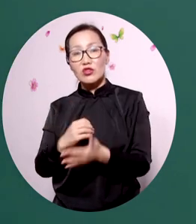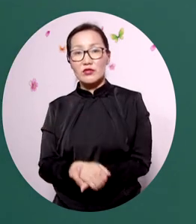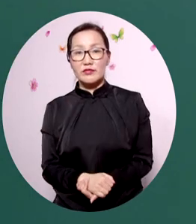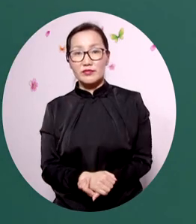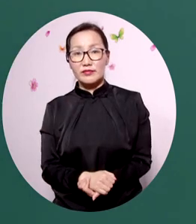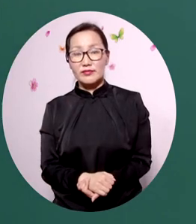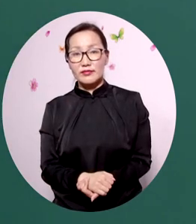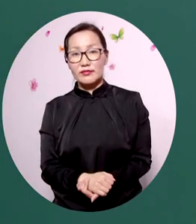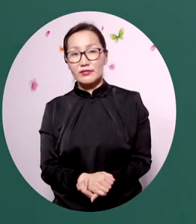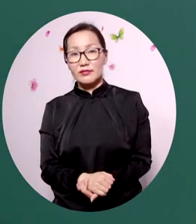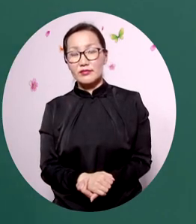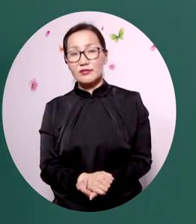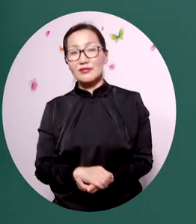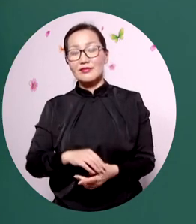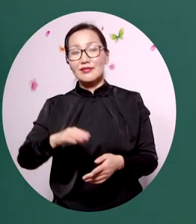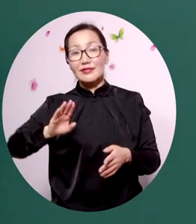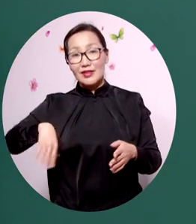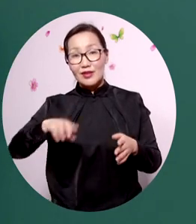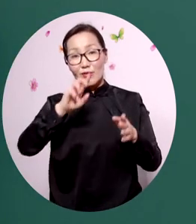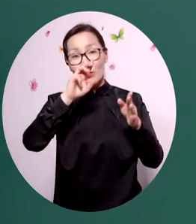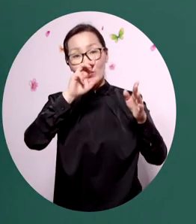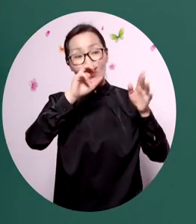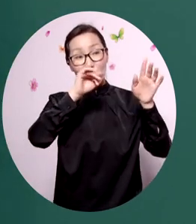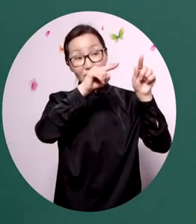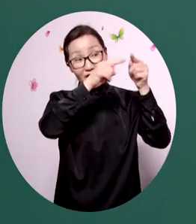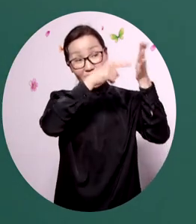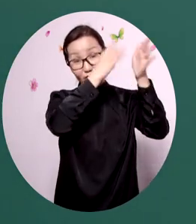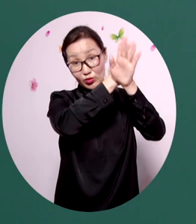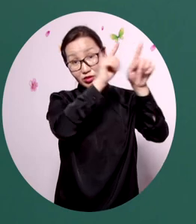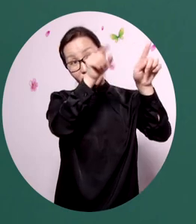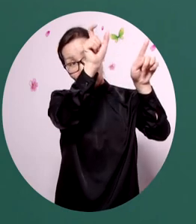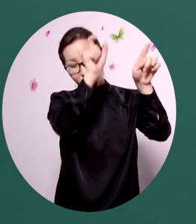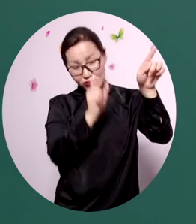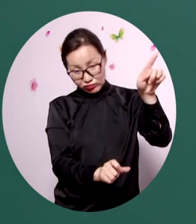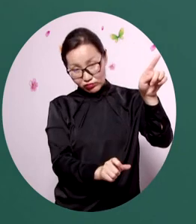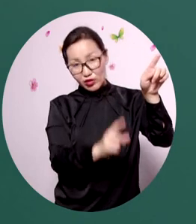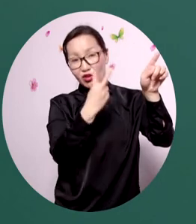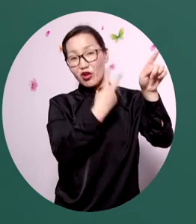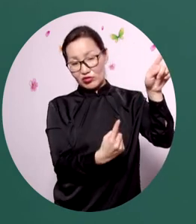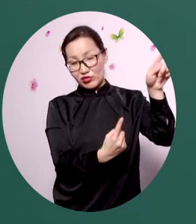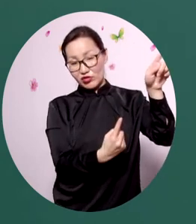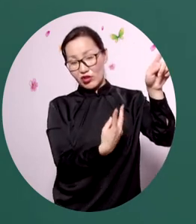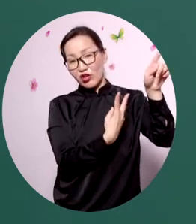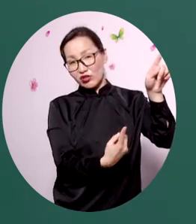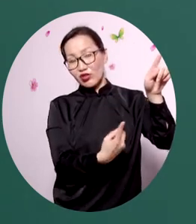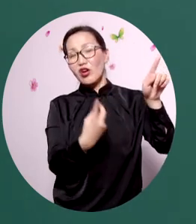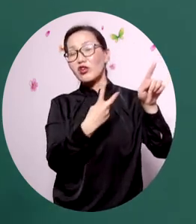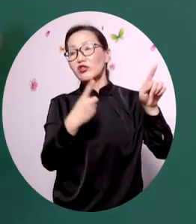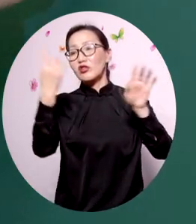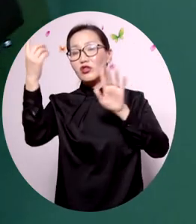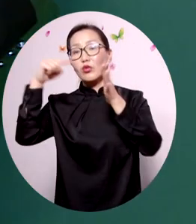За одоо дараагийн бутархан хэсгийн нэгийг болгоё. 21. 21-т 3 маань 7 удаа